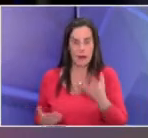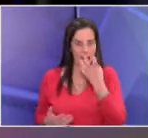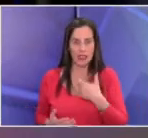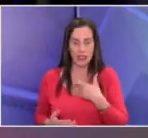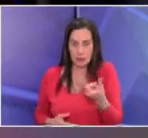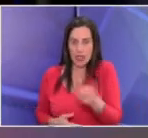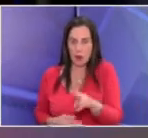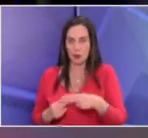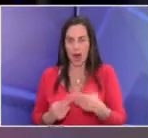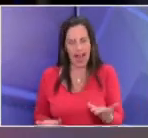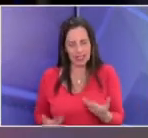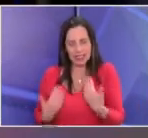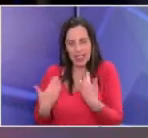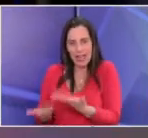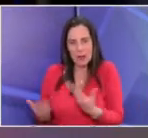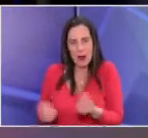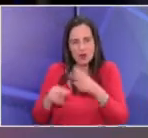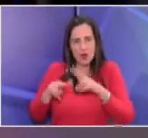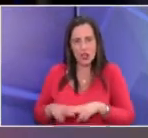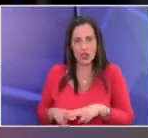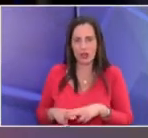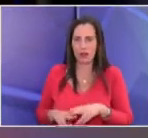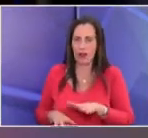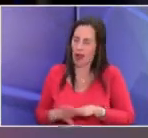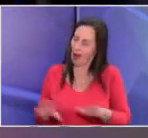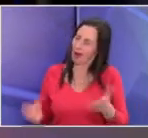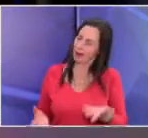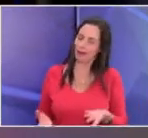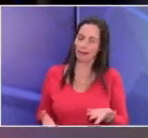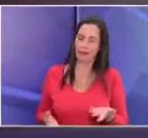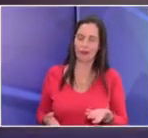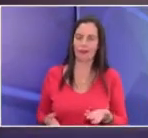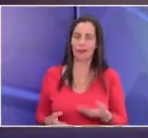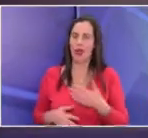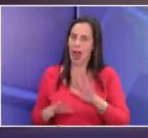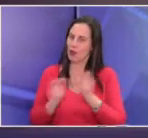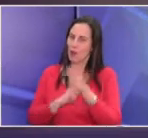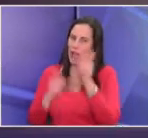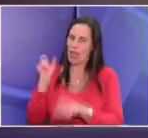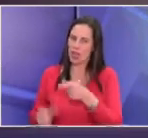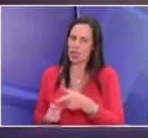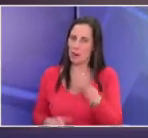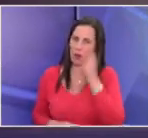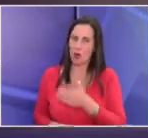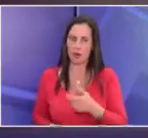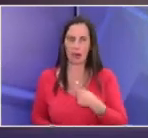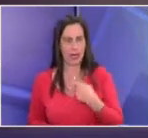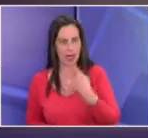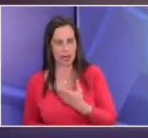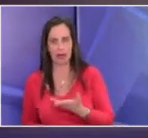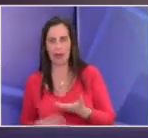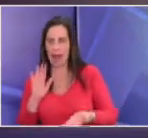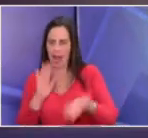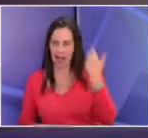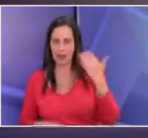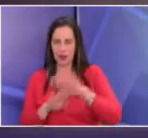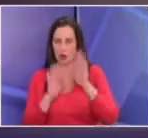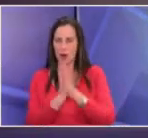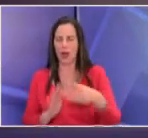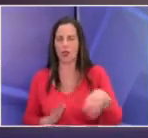הפגנה שחוסמת את עזריאלי, אוטומטית אתה יוצר לעצמך הייטרים, סונים. אני אומר, הנכים עכשיו עם כוח, יבואו אליהם